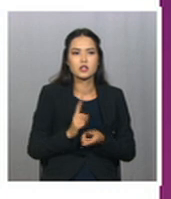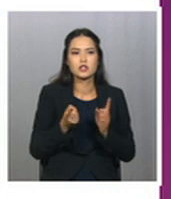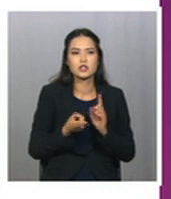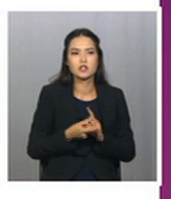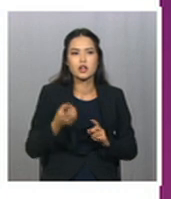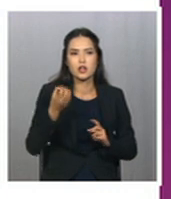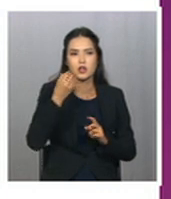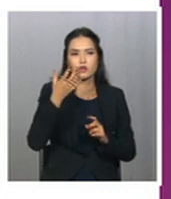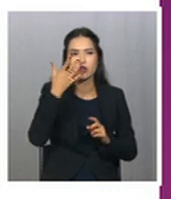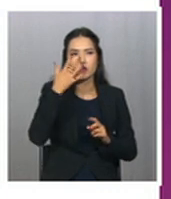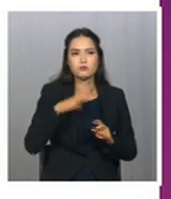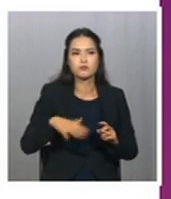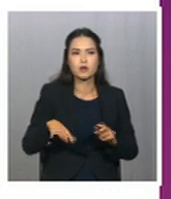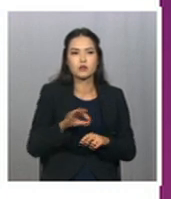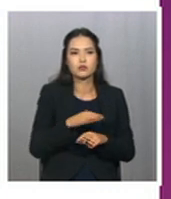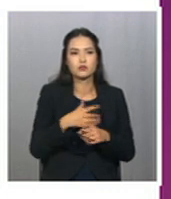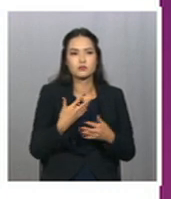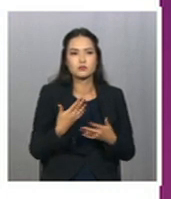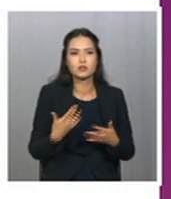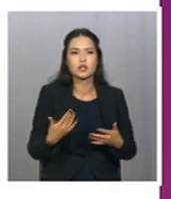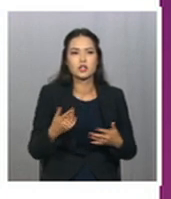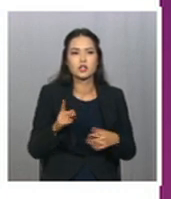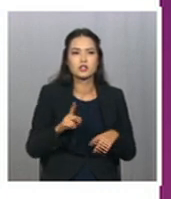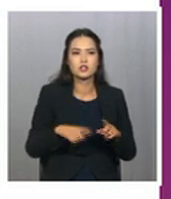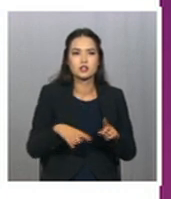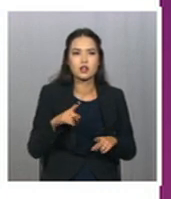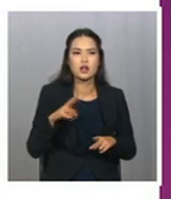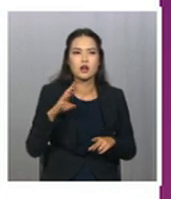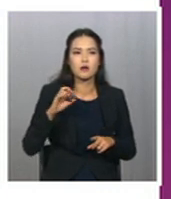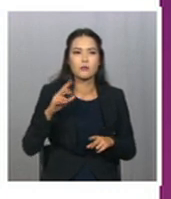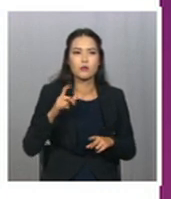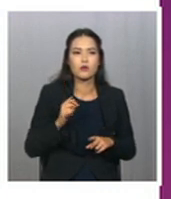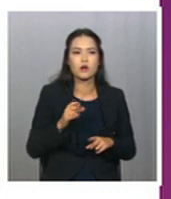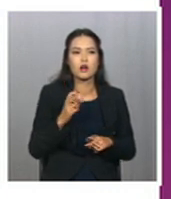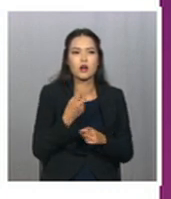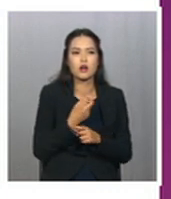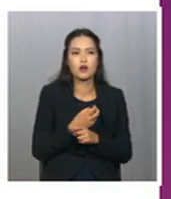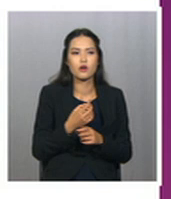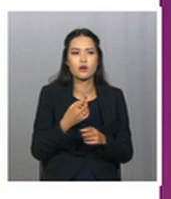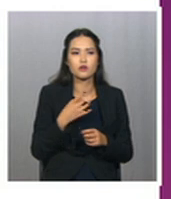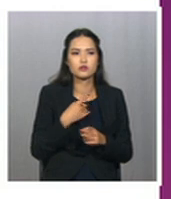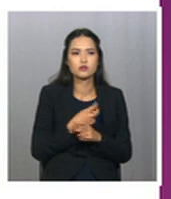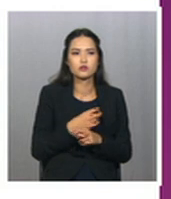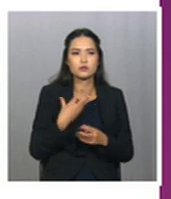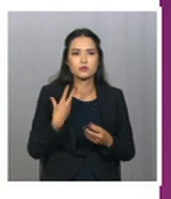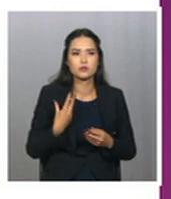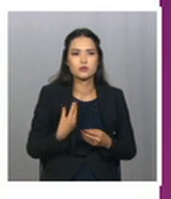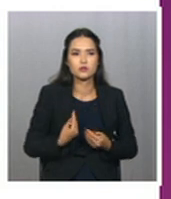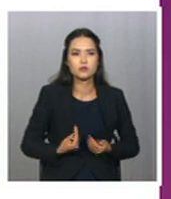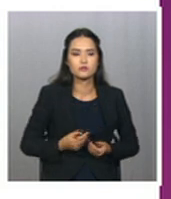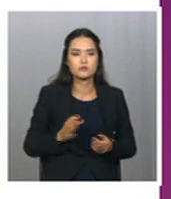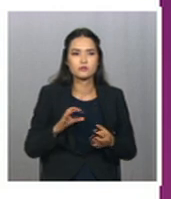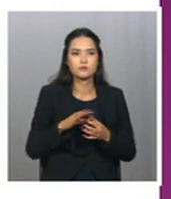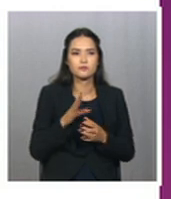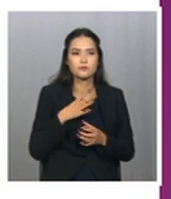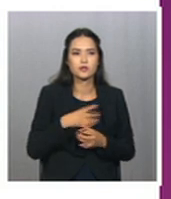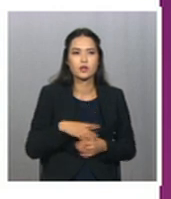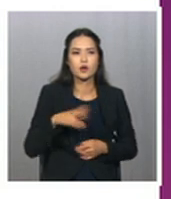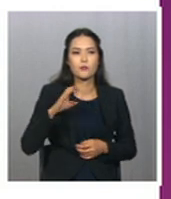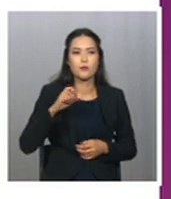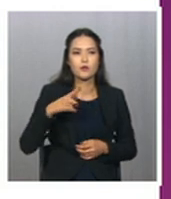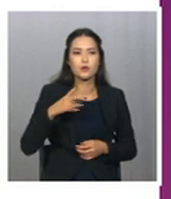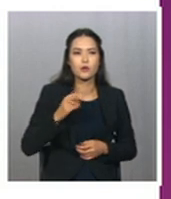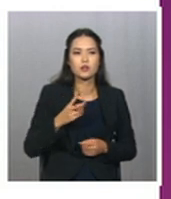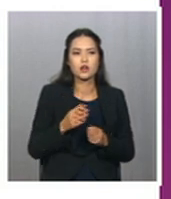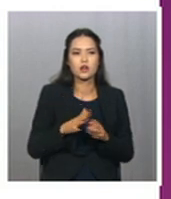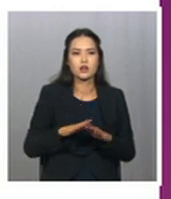Керісінше, еуропалықтардың тұрмыстарының кейбір тұстары моңғол ақсүйектерінің өміріне енді. Моңғолдардың